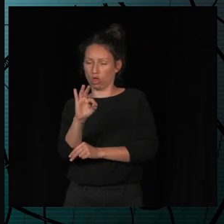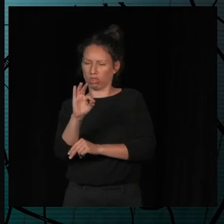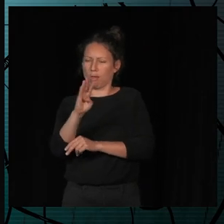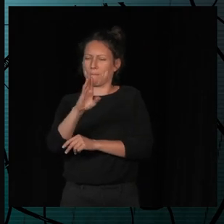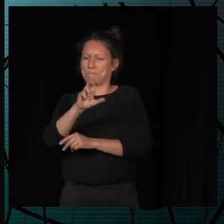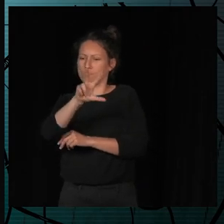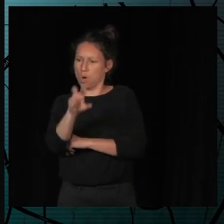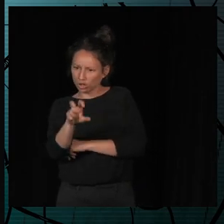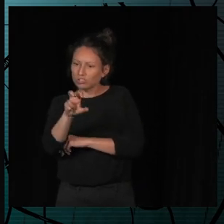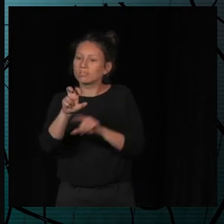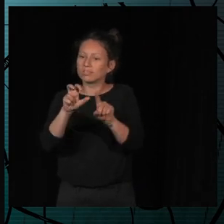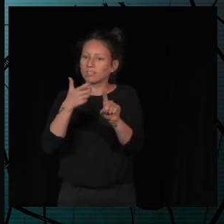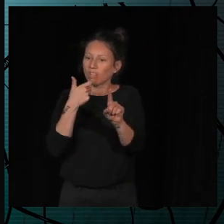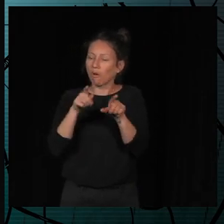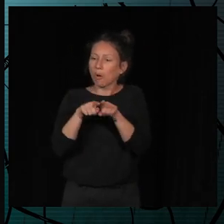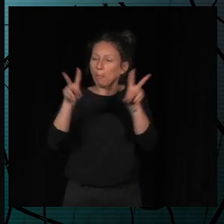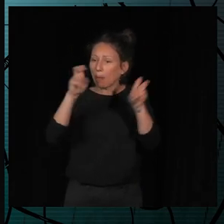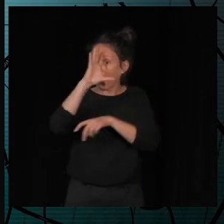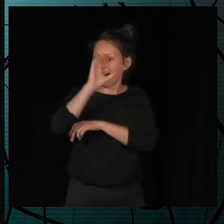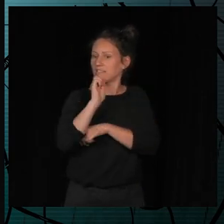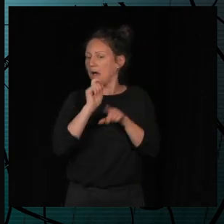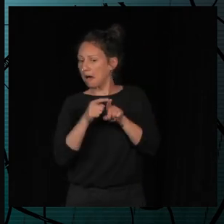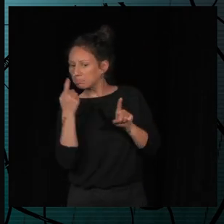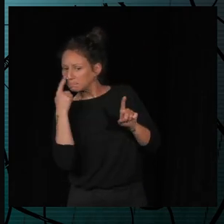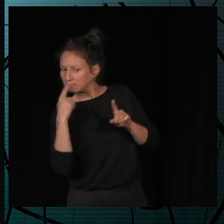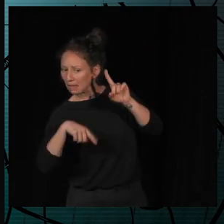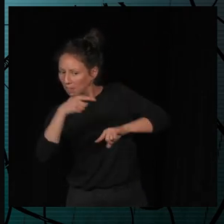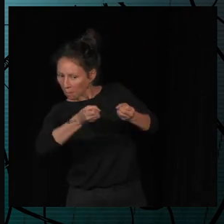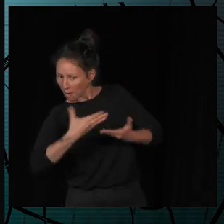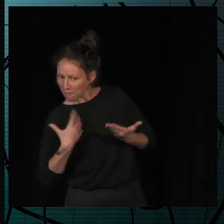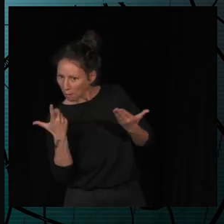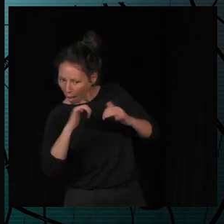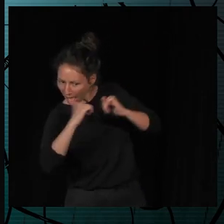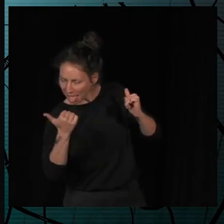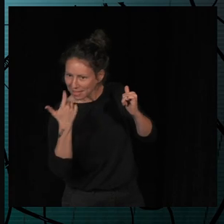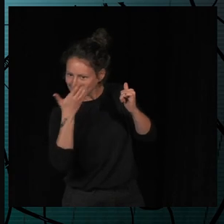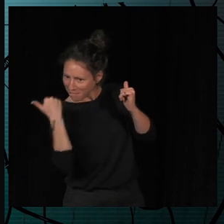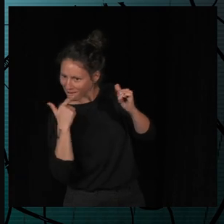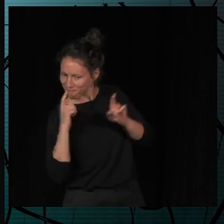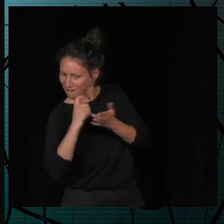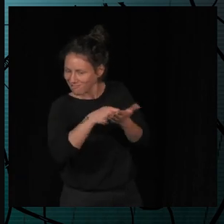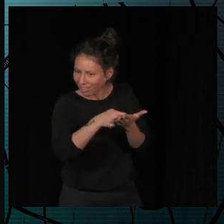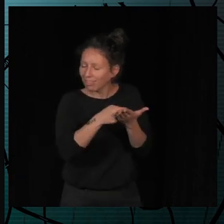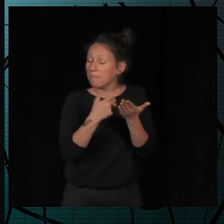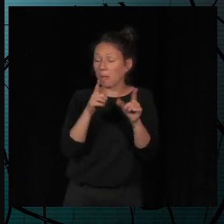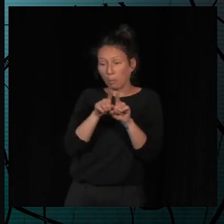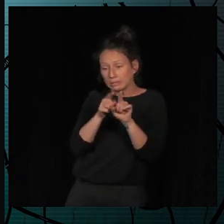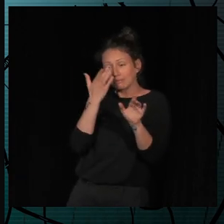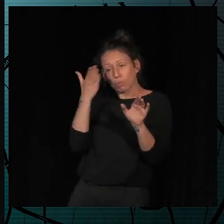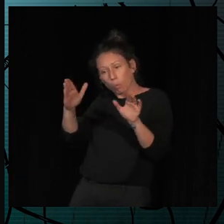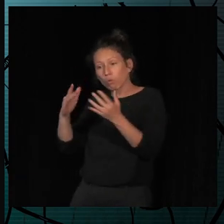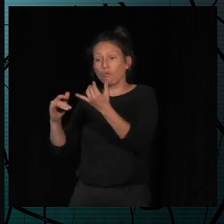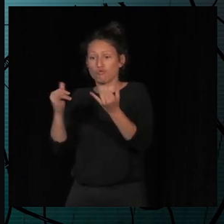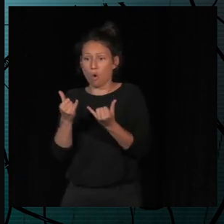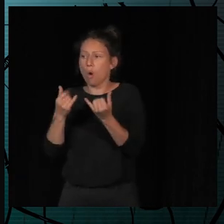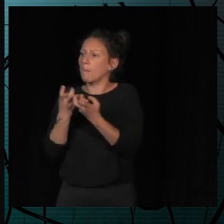quatre cinq autres biais cognitifs qui sont exploités dans ces jeu et j'ai entendu dire alors j'ai entendu dire c'est pas certitude